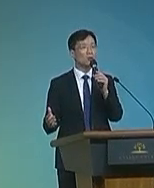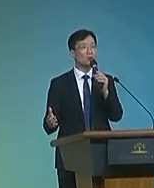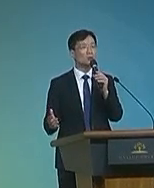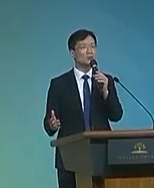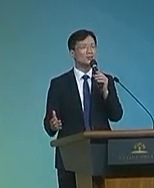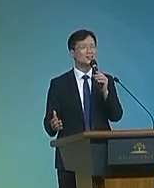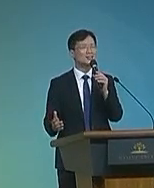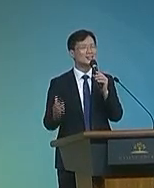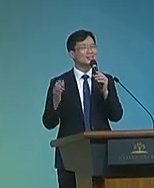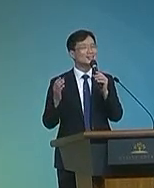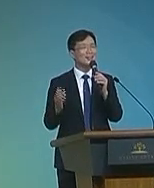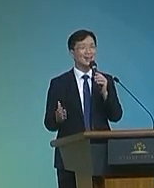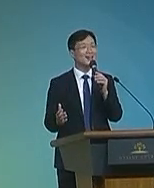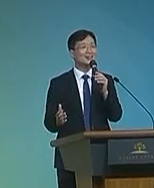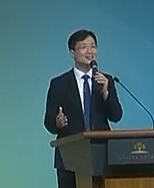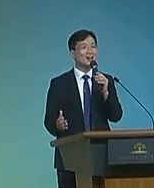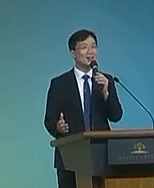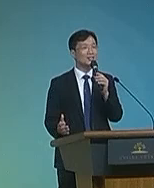행복이라오.